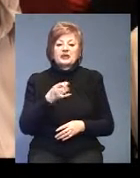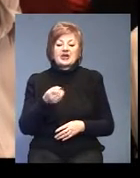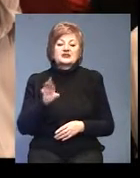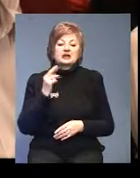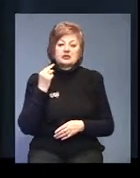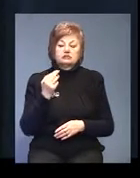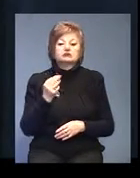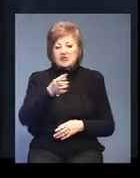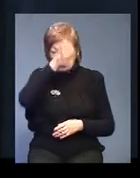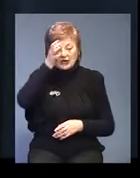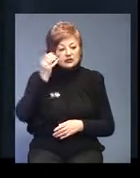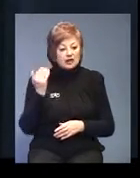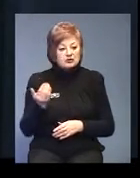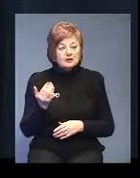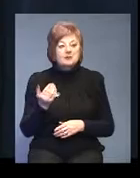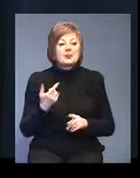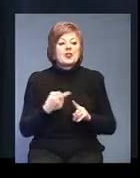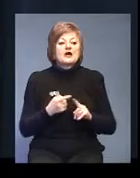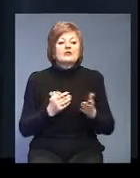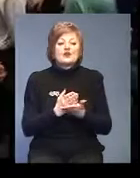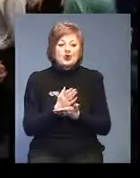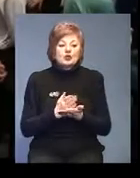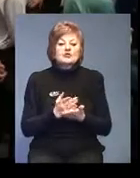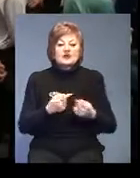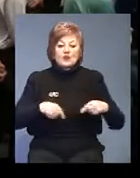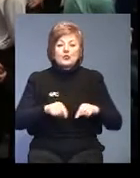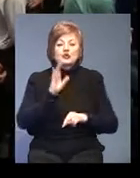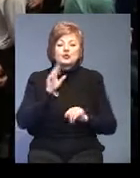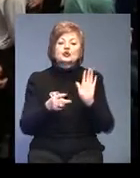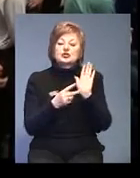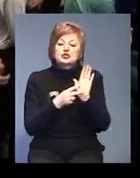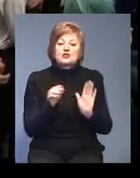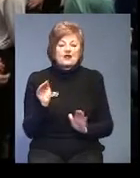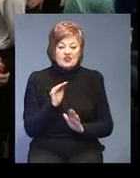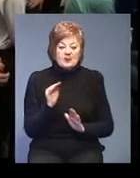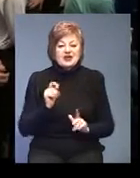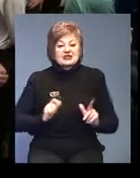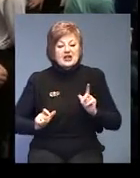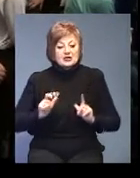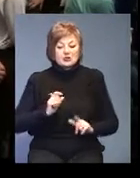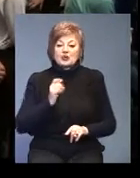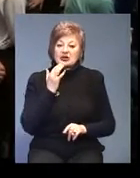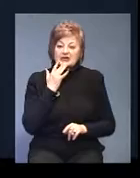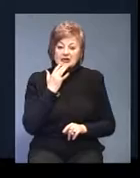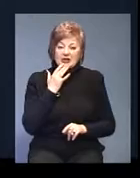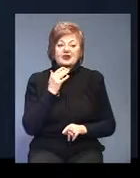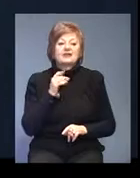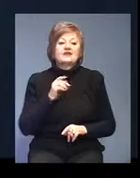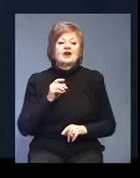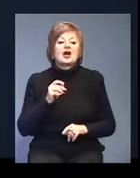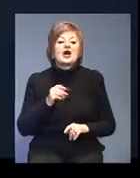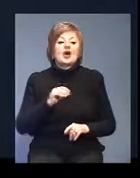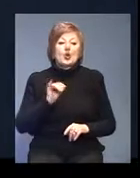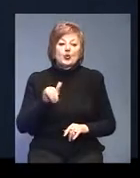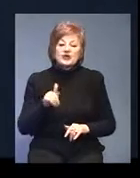та кіномистецтва за минулорічні заслуги в галузі, відбудеться 7 лютого. Для студентів Запорізького національного та класичного